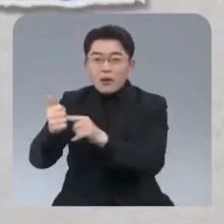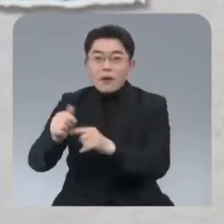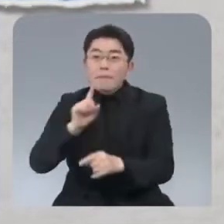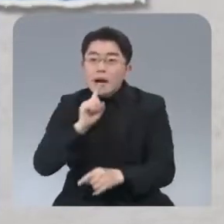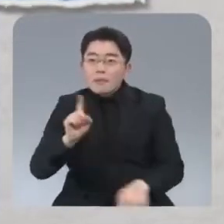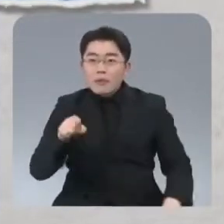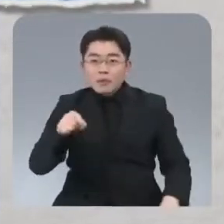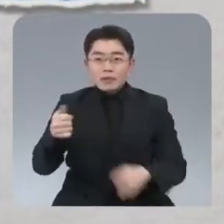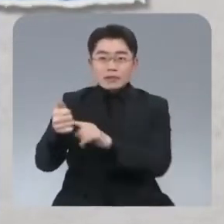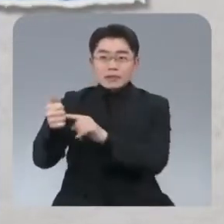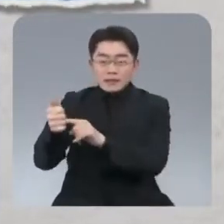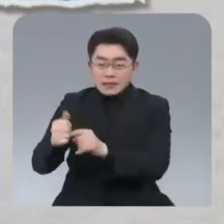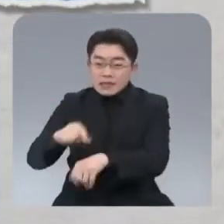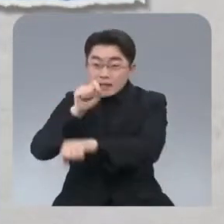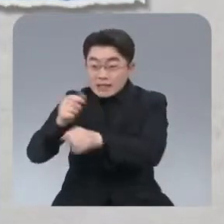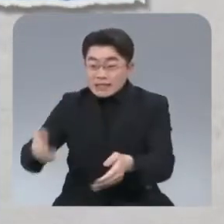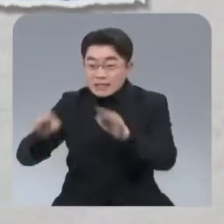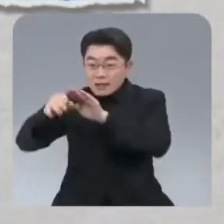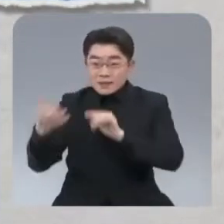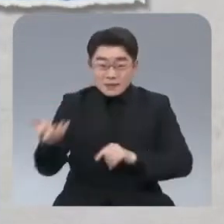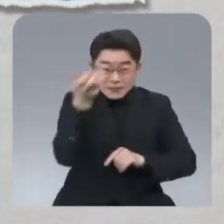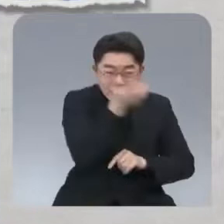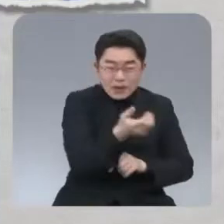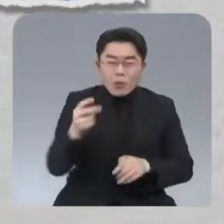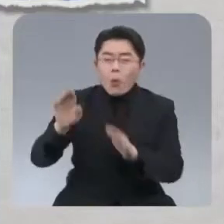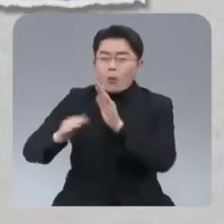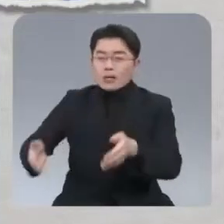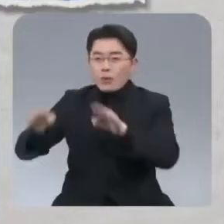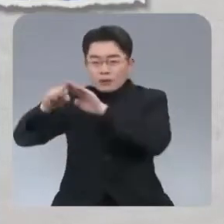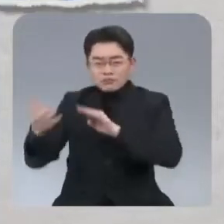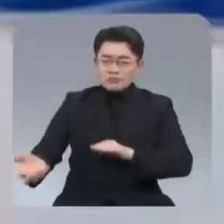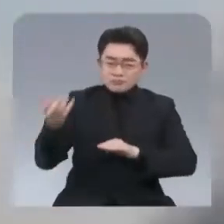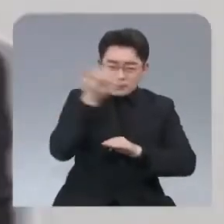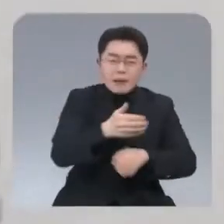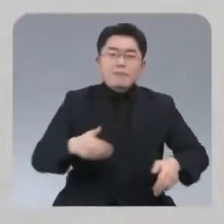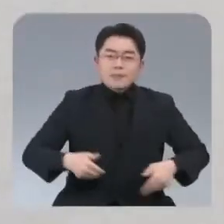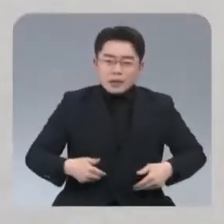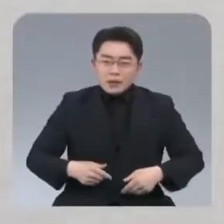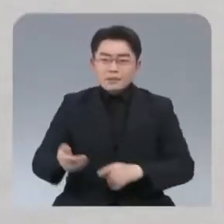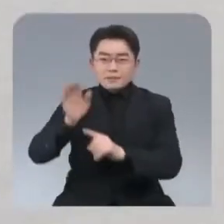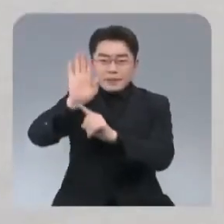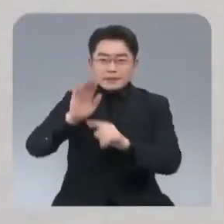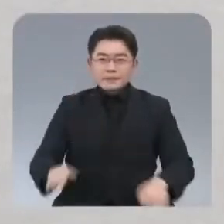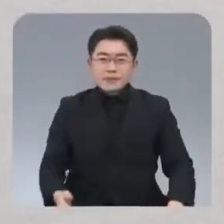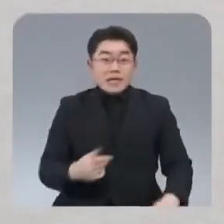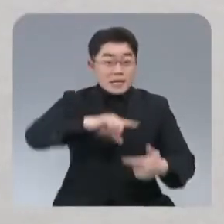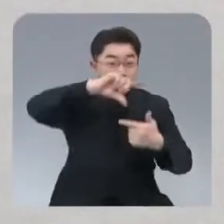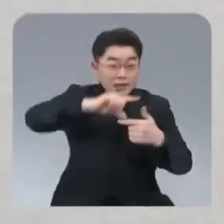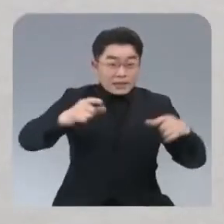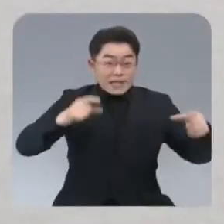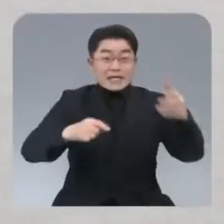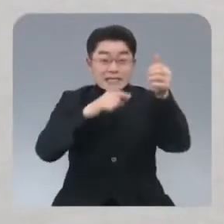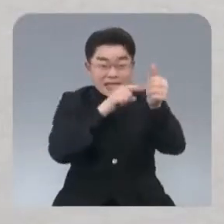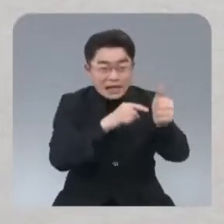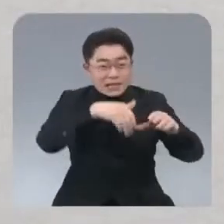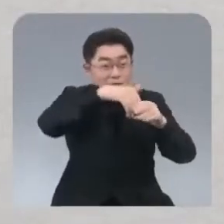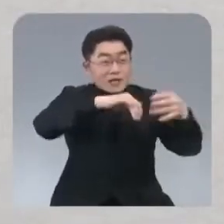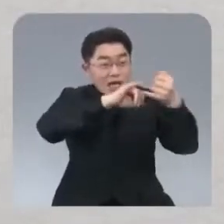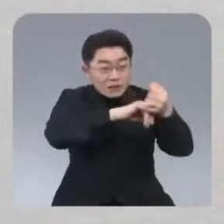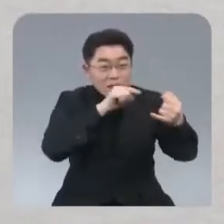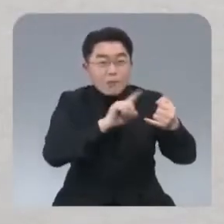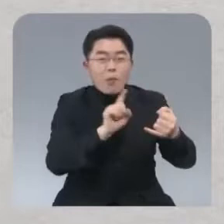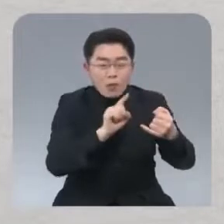완성과 2차 공공기관 이전을 첫 번째로 뽑았습니다 김경수 전 경남지사 의 대표 정책이 던